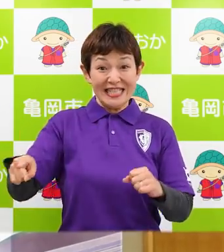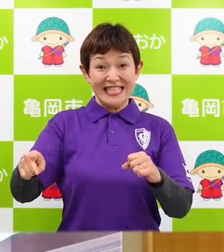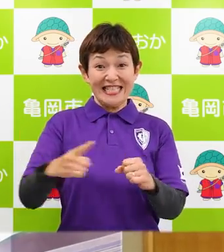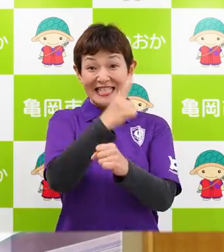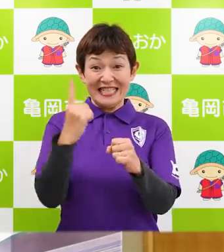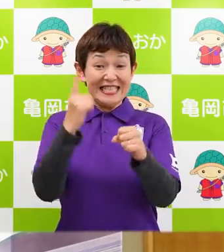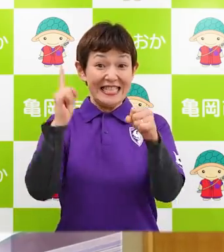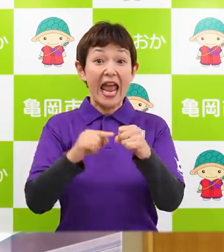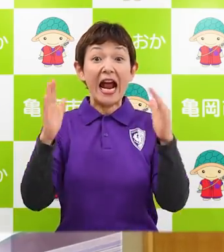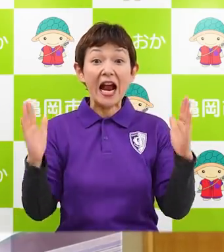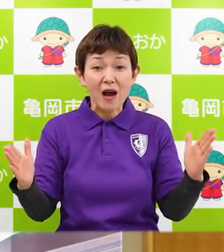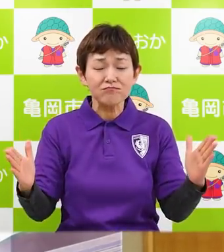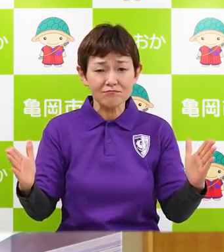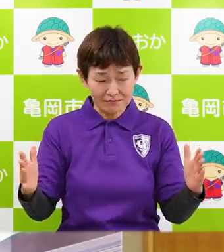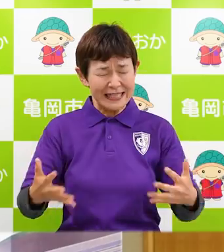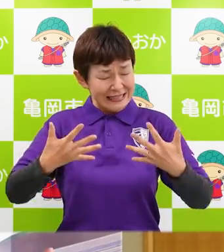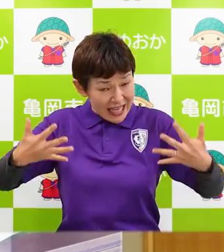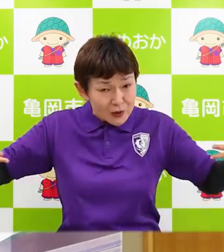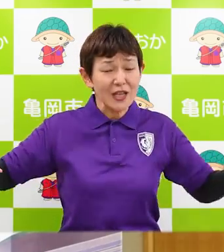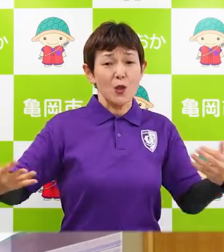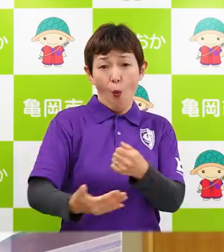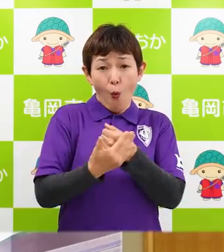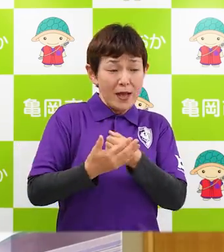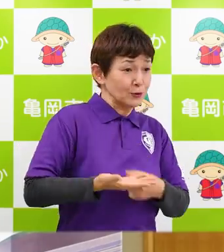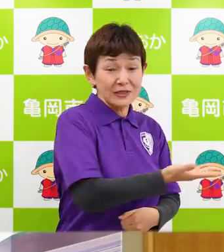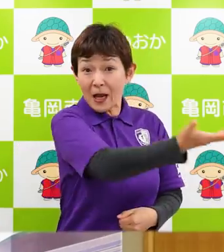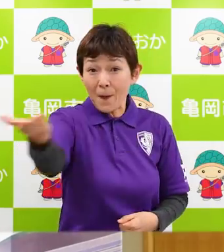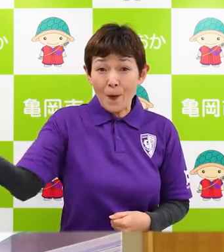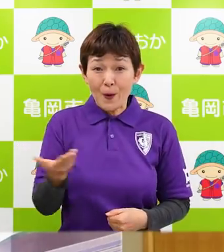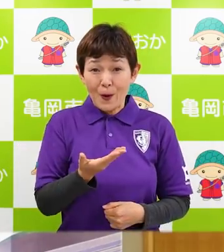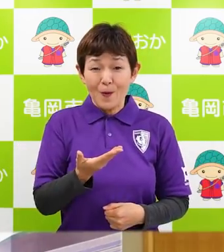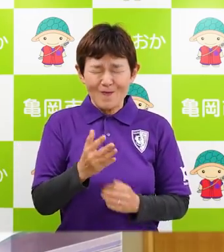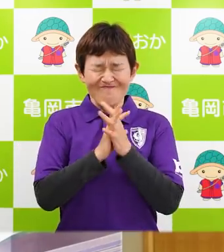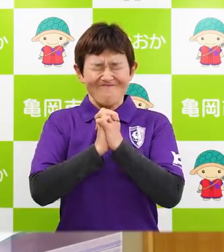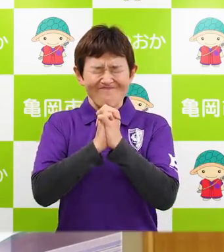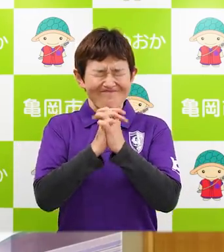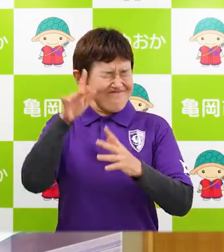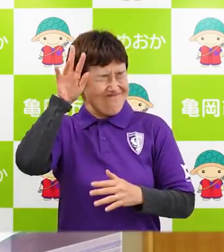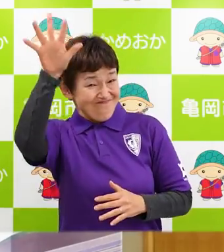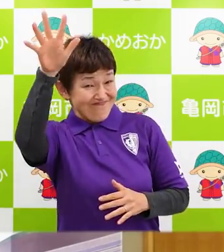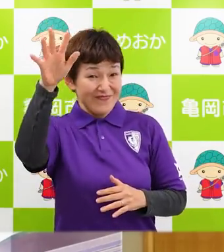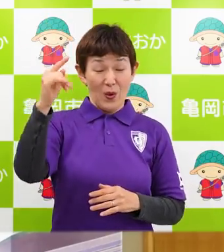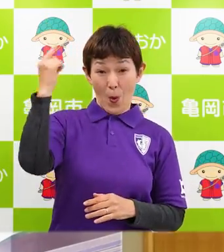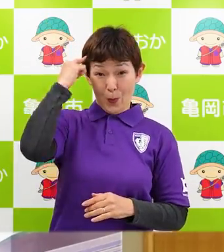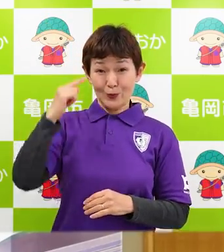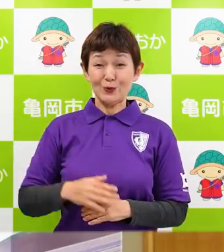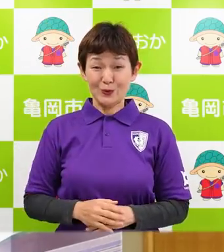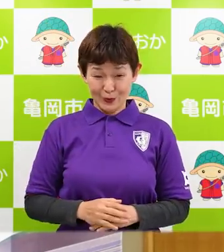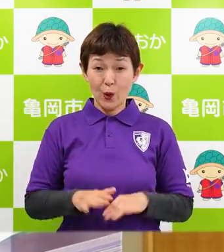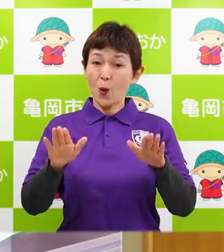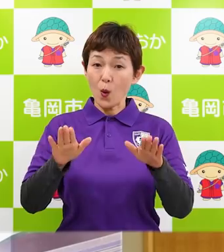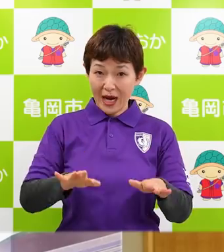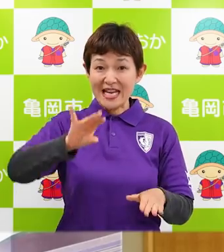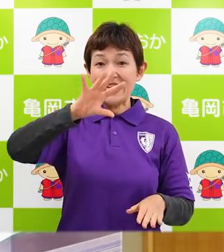くのサンガを応援するサポーターの皆さん、悲願だったと思います。今回張監督をはじ